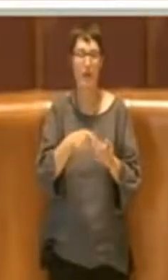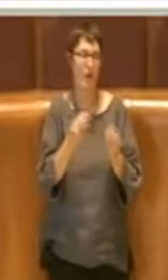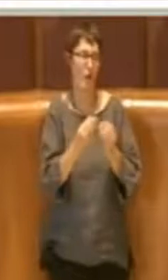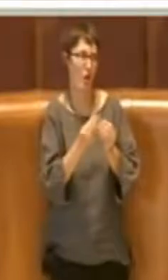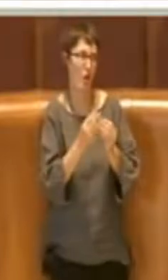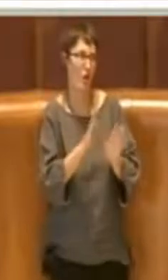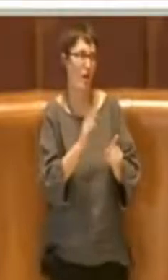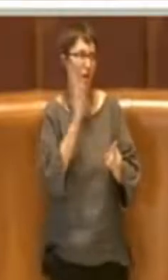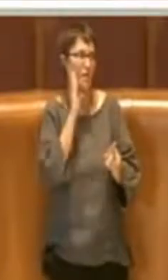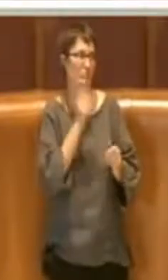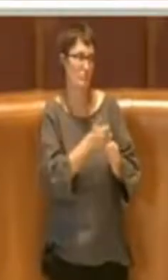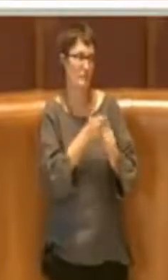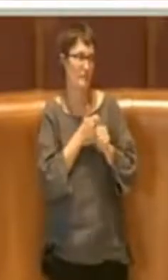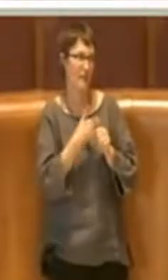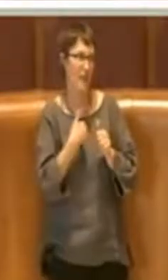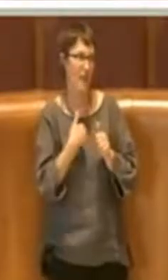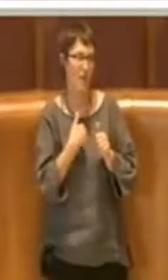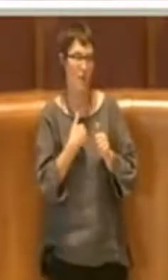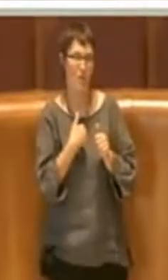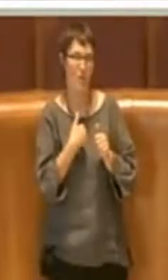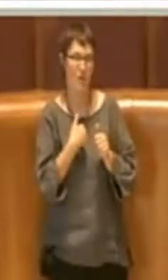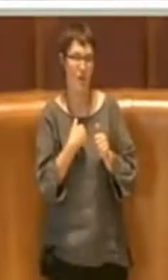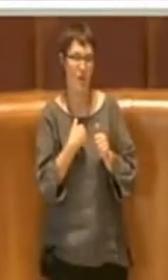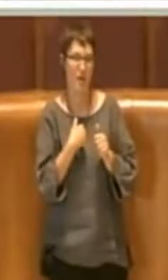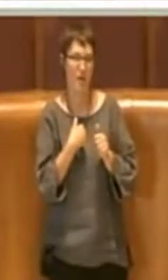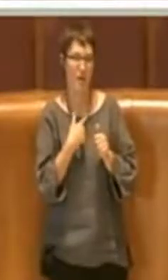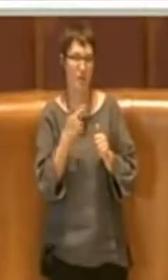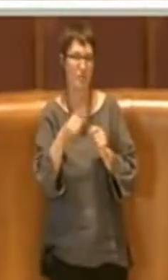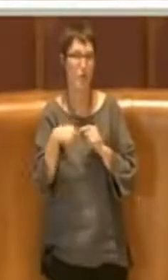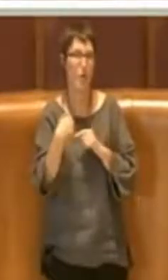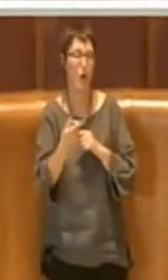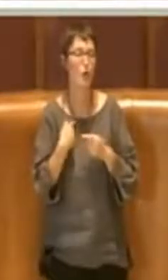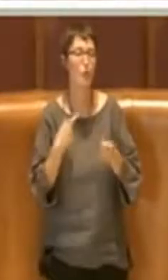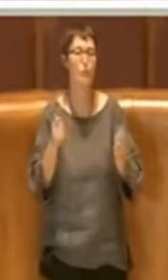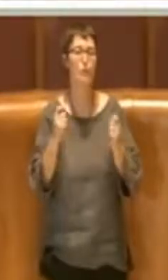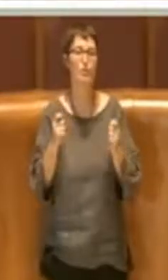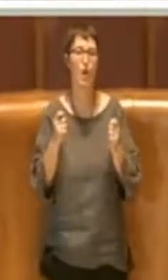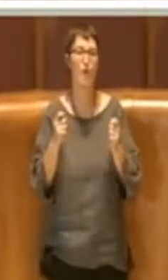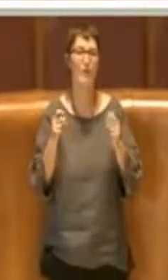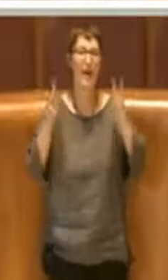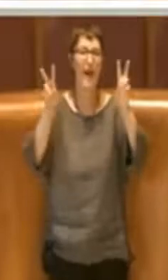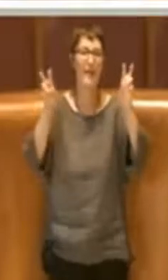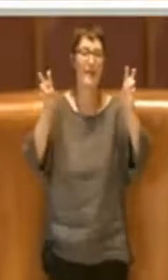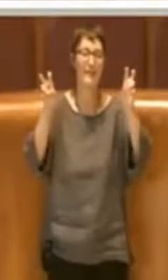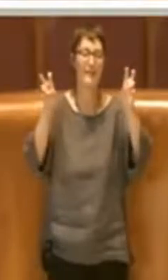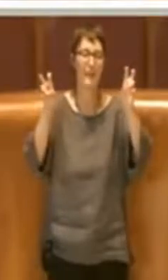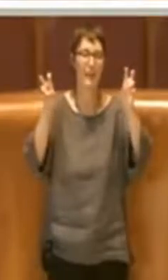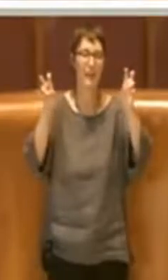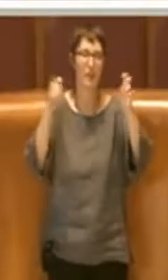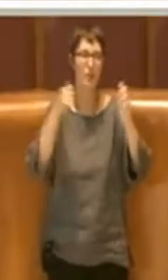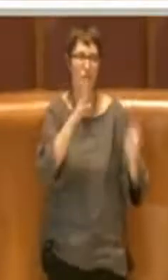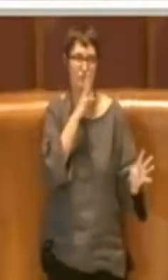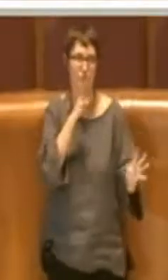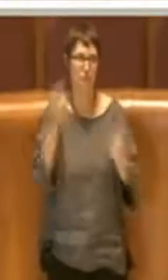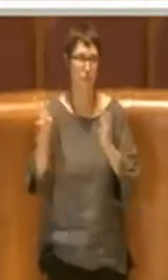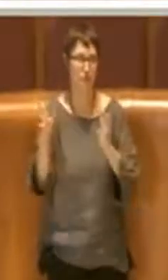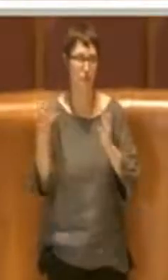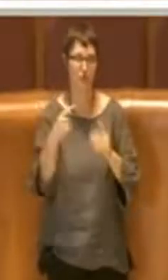di seguire il ragionamento, sennò poi ci ritroviamo magari sui giornali titoli che travisano quello che si dice in